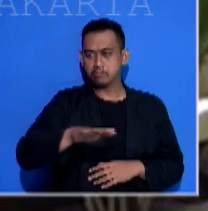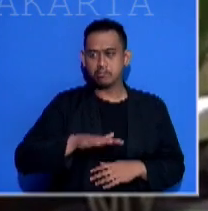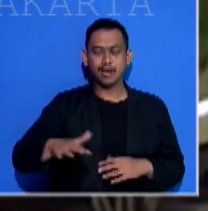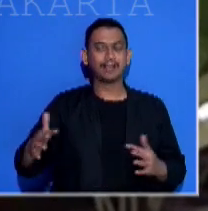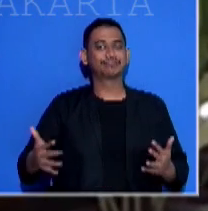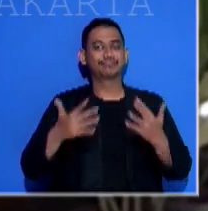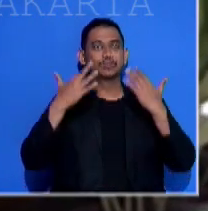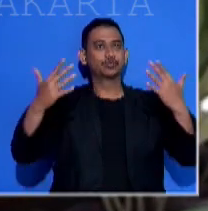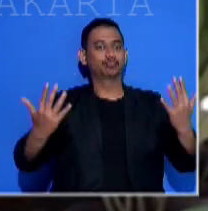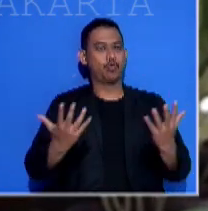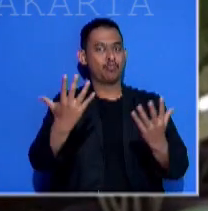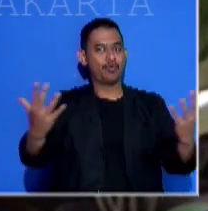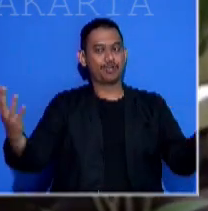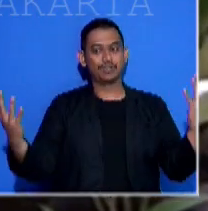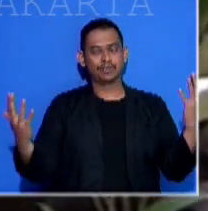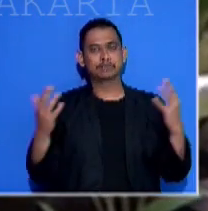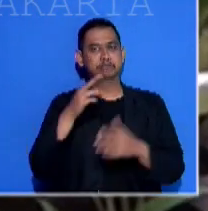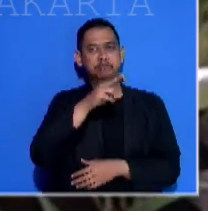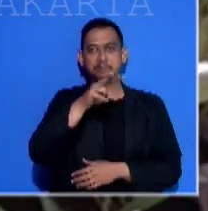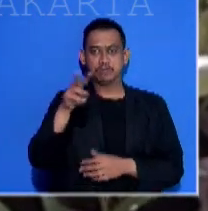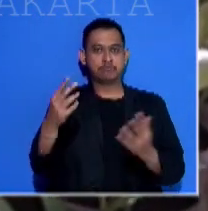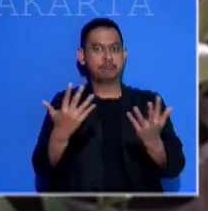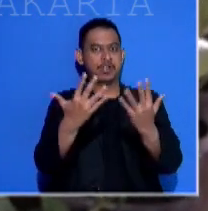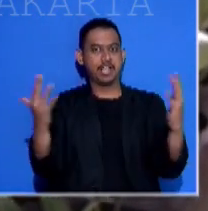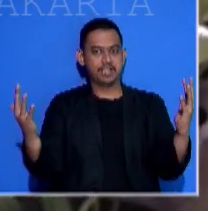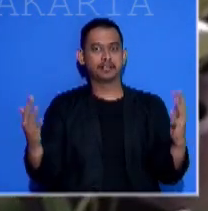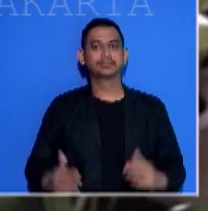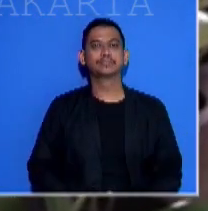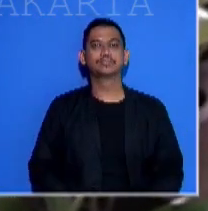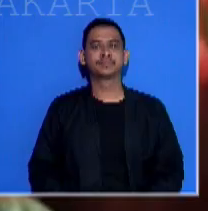asri, ayem lan tentrem. Mekaten Widianto lan Harif Yuda Asung Palapuran.